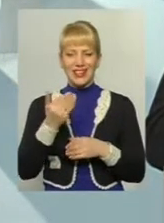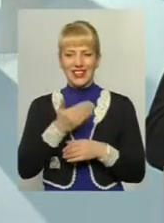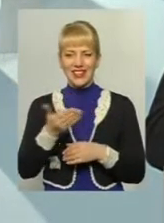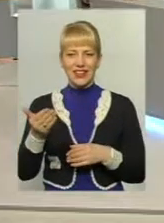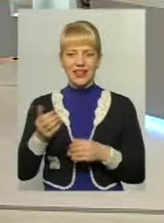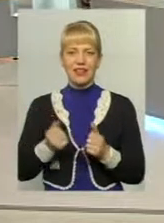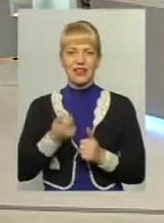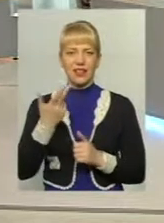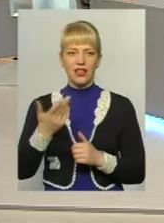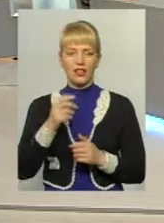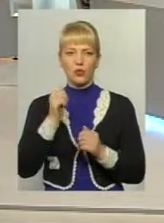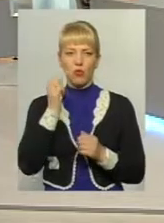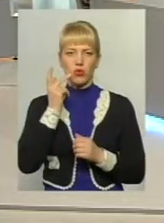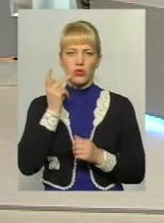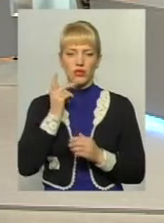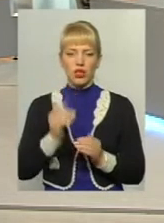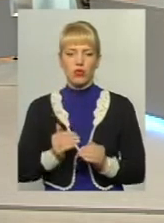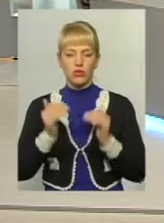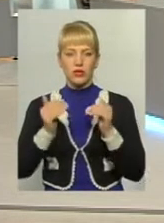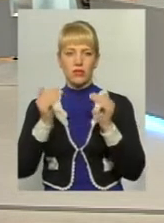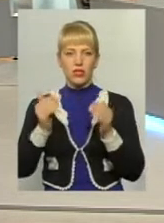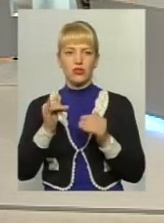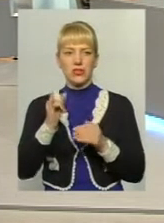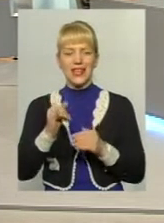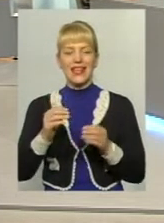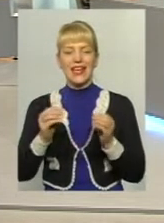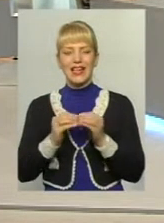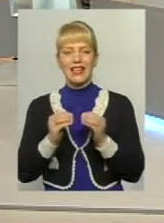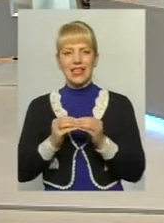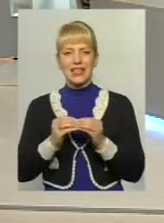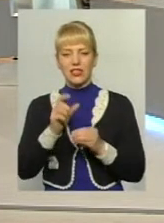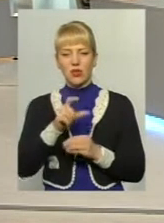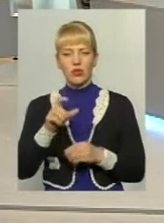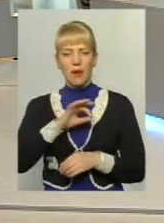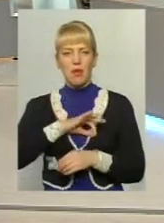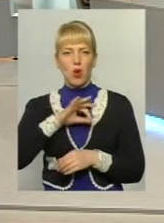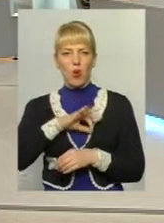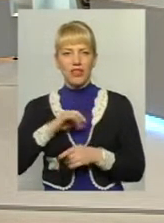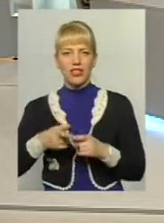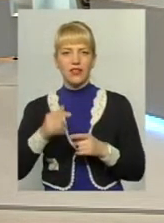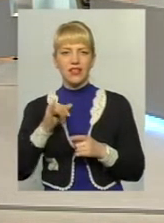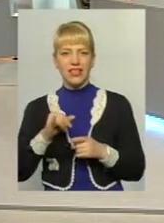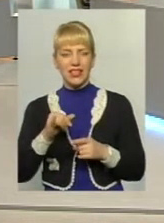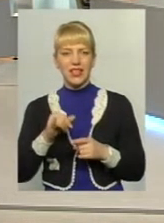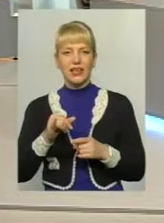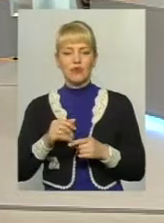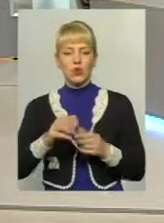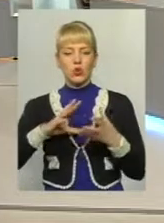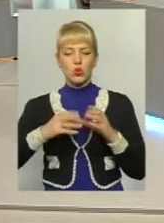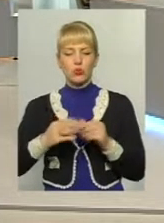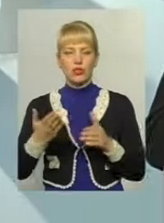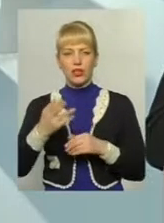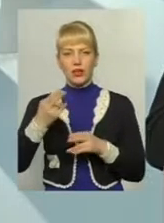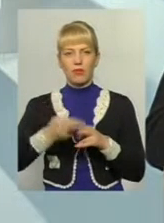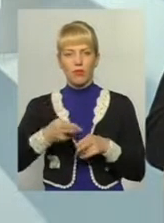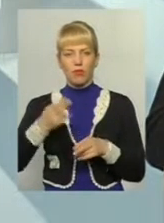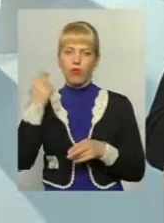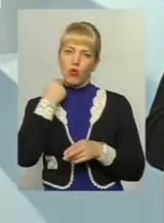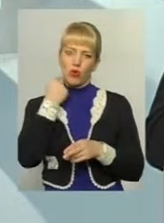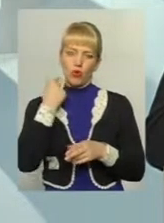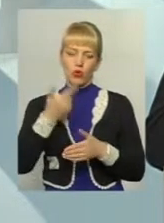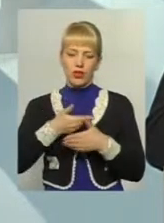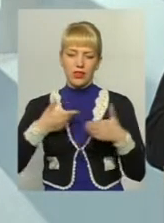кількість субсидіантів різко виросла, в нашому будинку, наприклад, із 130 особових рахунків, 130 квартир, 40